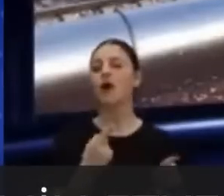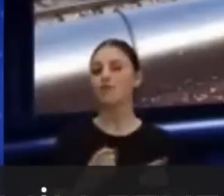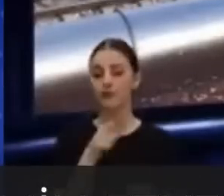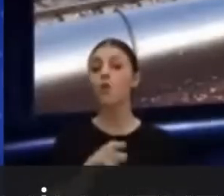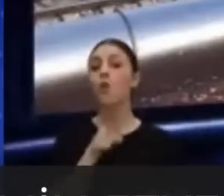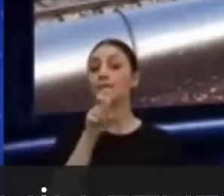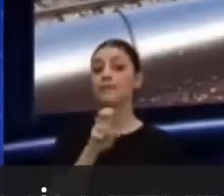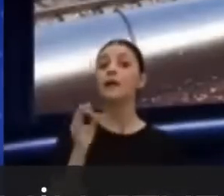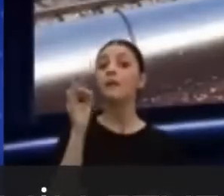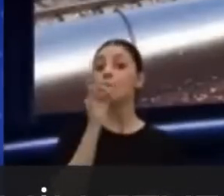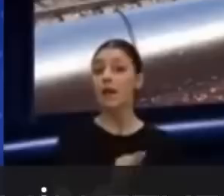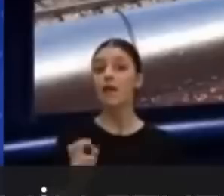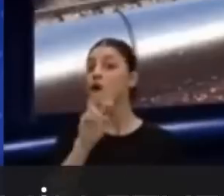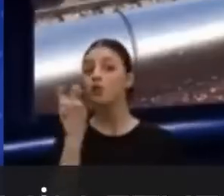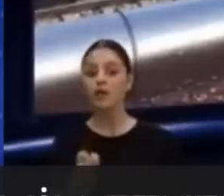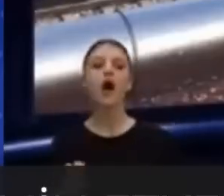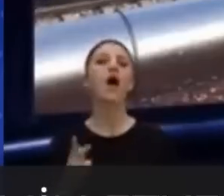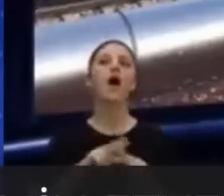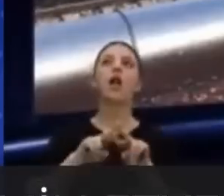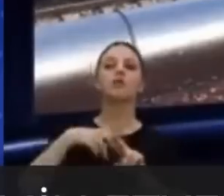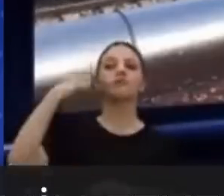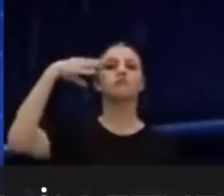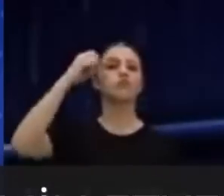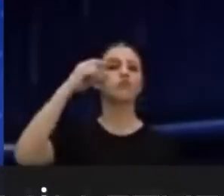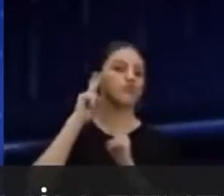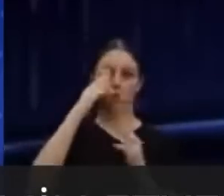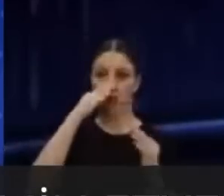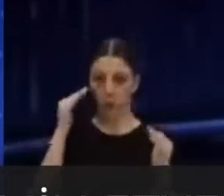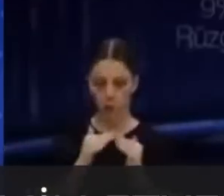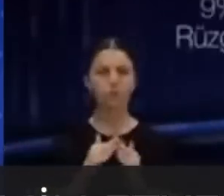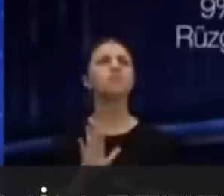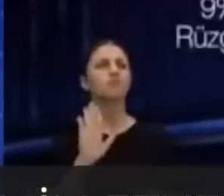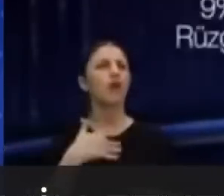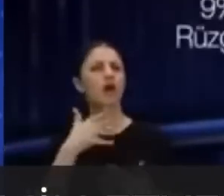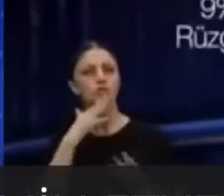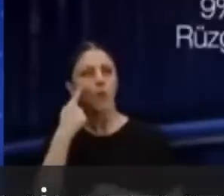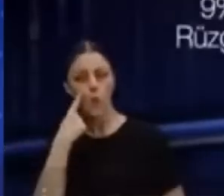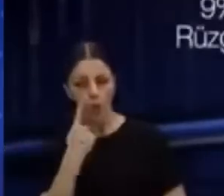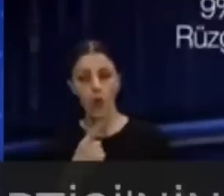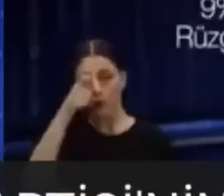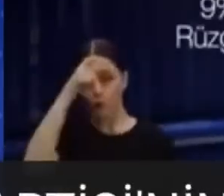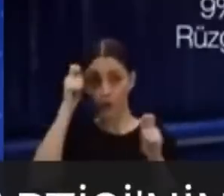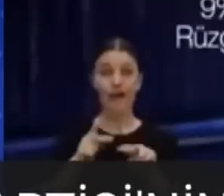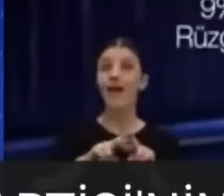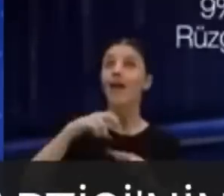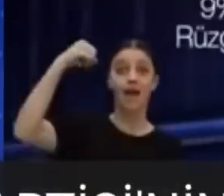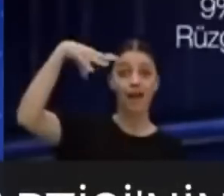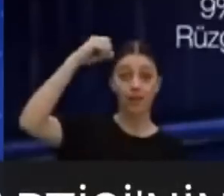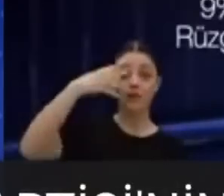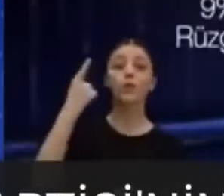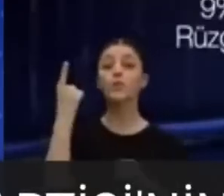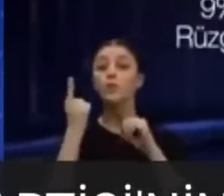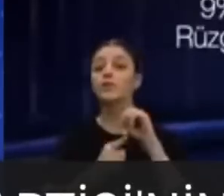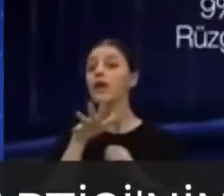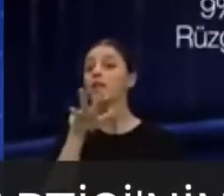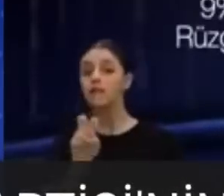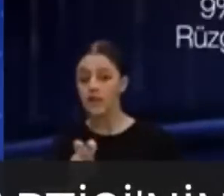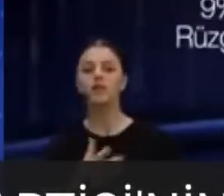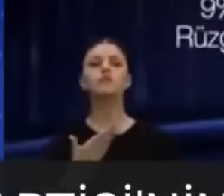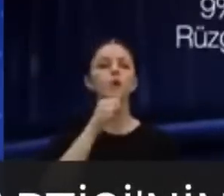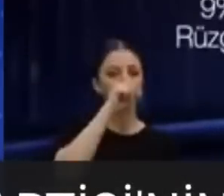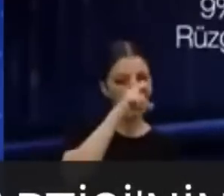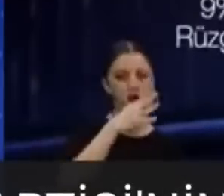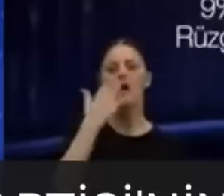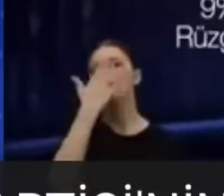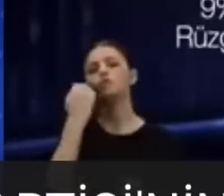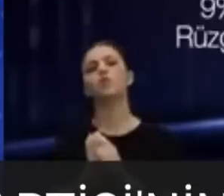olarak 18 milyarlık dolar kısmı ile elektrik üretiyoruz Başka bir ifade ile Türkiye'deki elektriğin %58'i doğalgaz ve kömürle